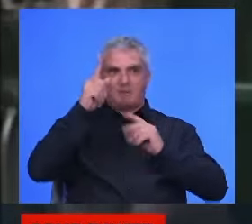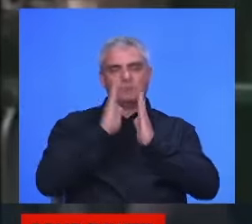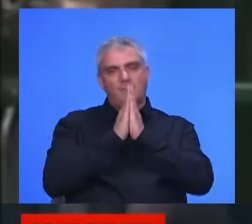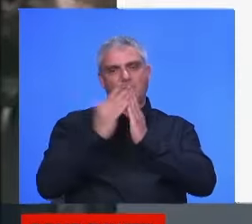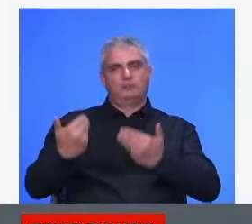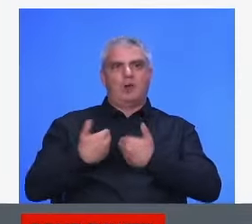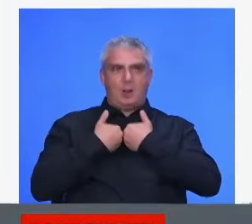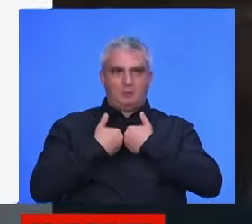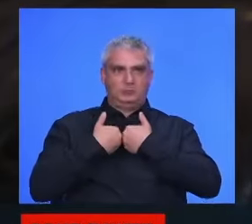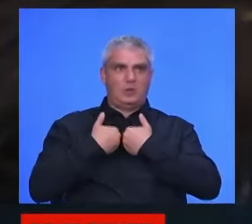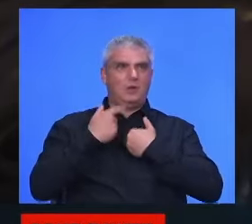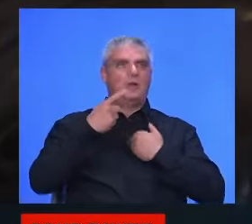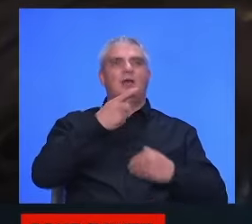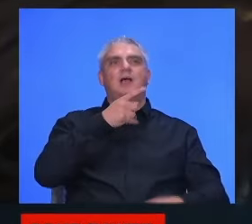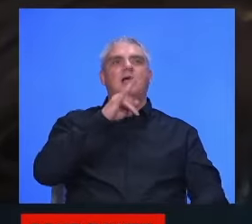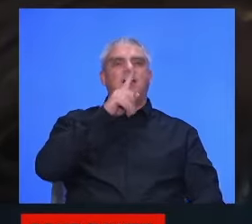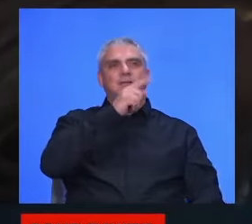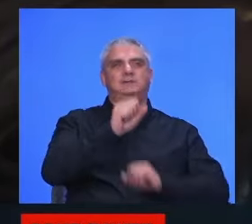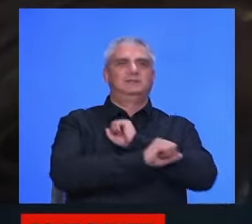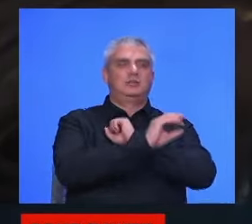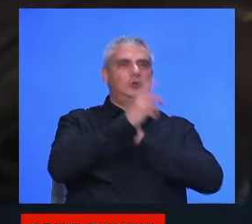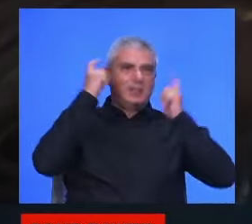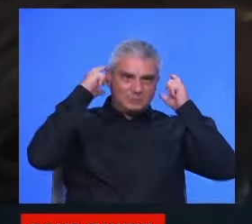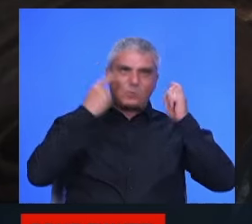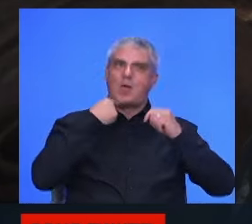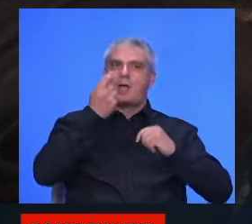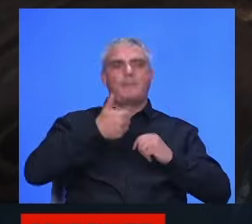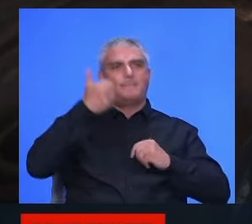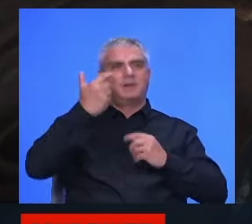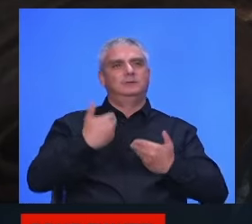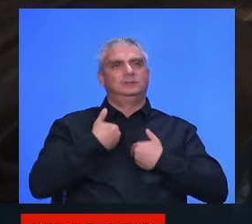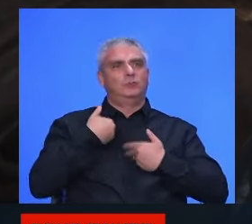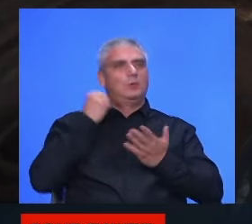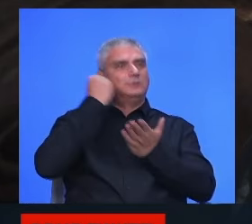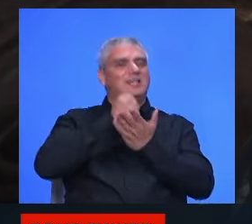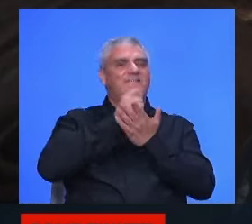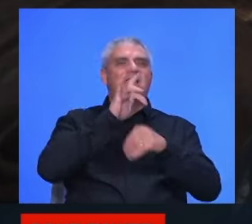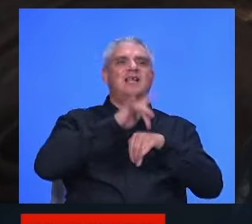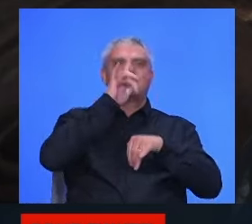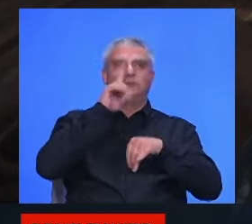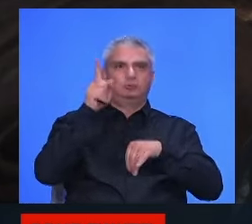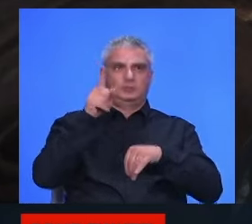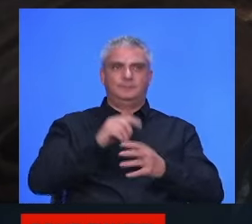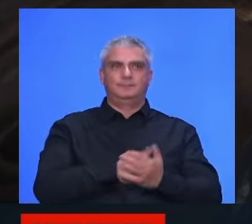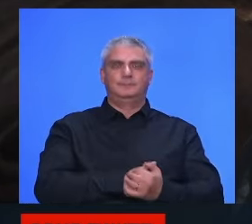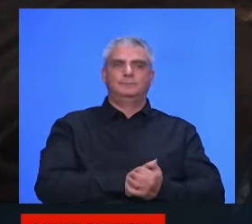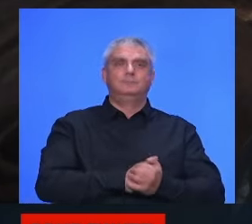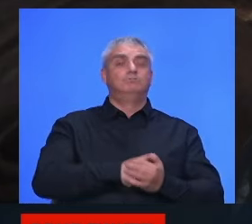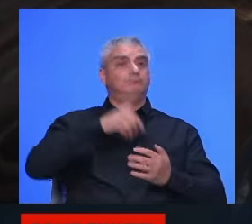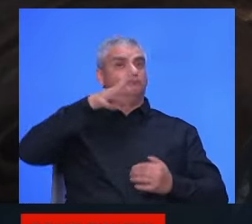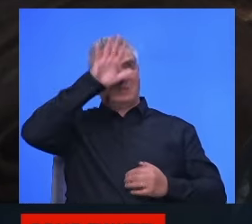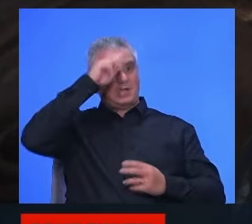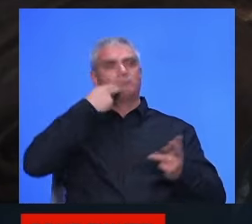סיוע. חליל חיה, סגנו של סינואר, אמר לבכיר האיראני, סייעו לנו בתקיפת יעדים רגישים בתחילת המבצע. הבכיר